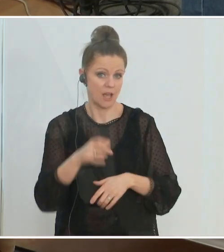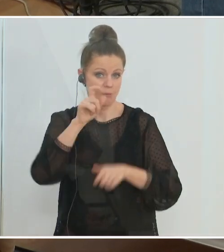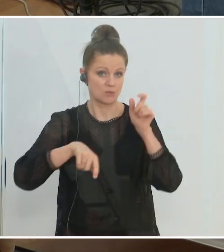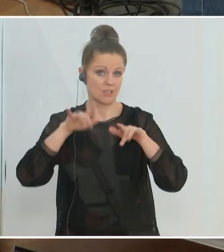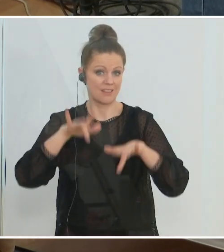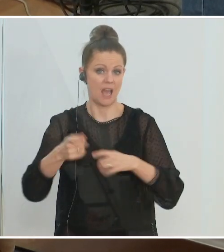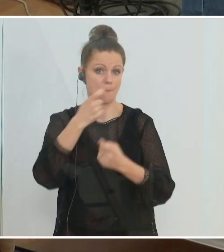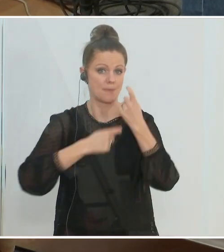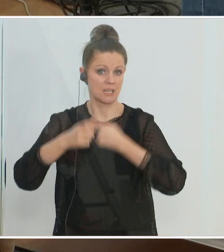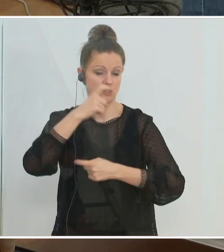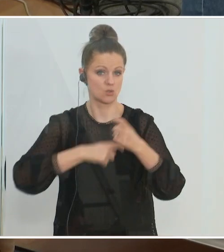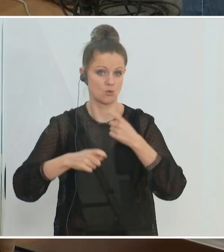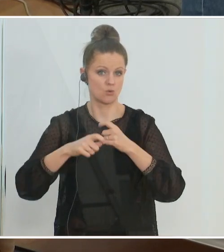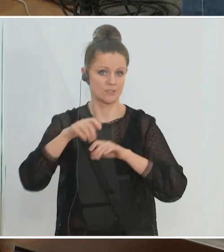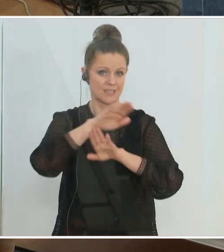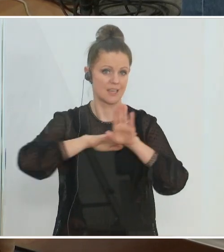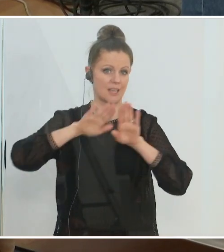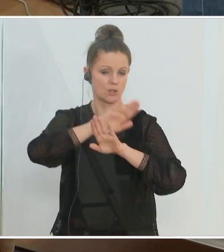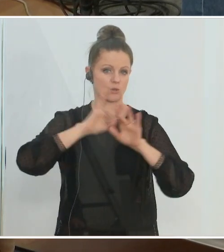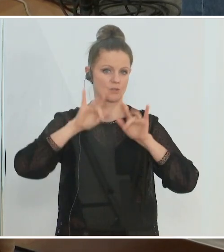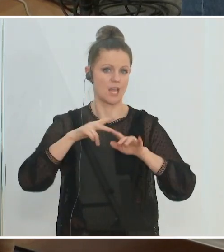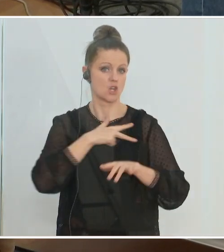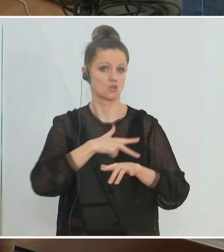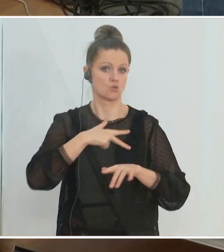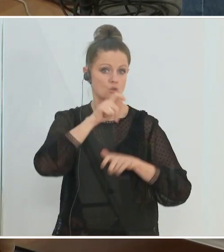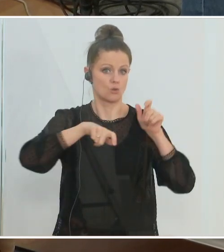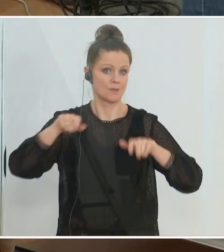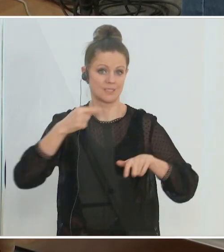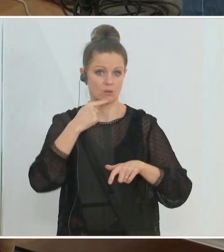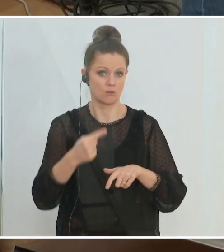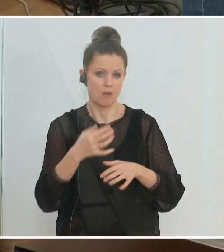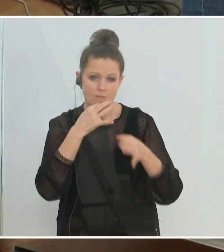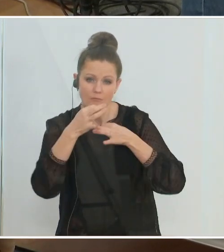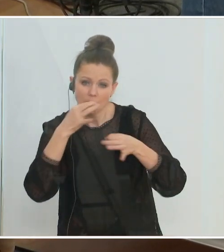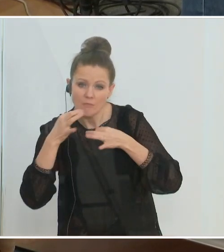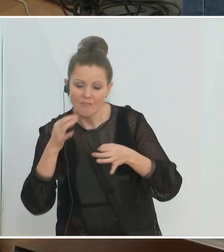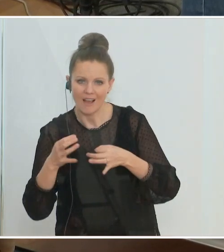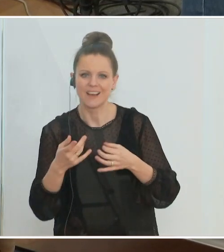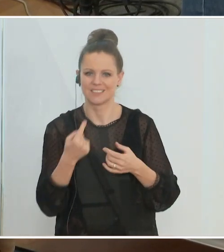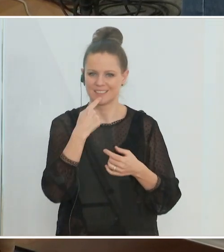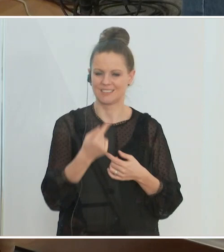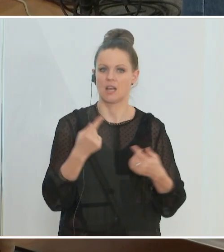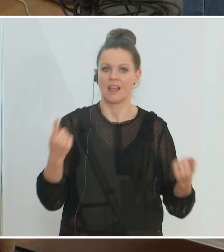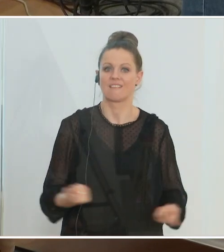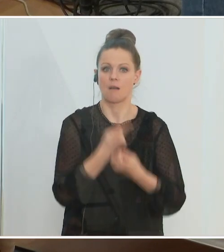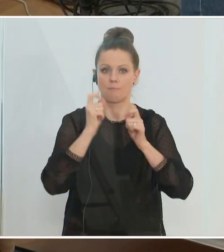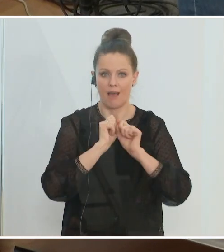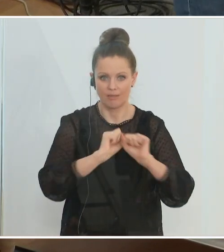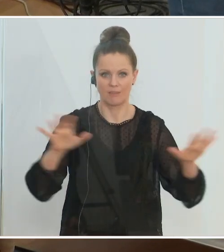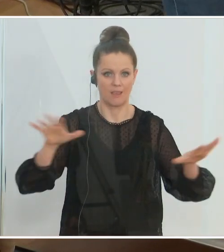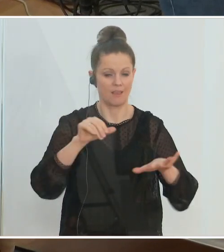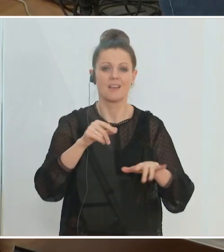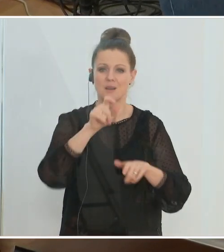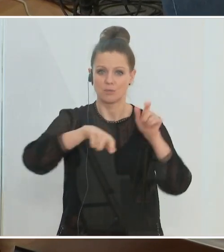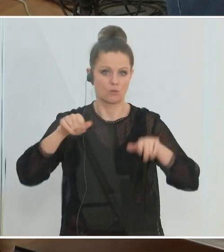haben. Wir haben den Soziologen dazu befragt, die haben uns geschildert, das würde daran liegen, dass die Kampagnen nicht bei diesen Menschen ankommen. Jetzt möchte ich